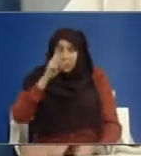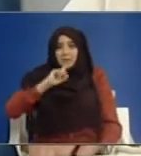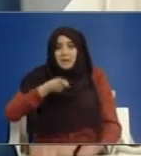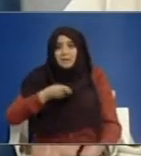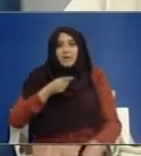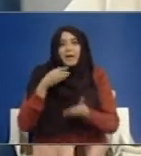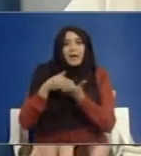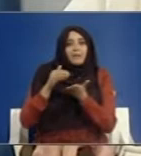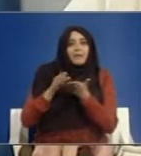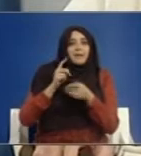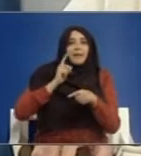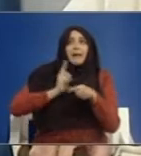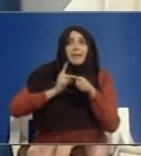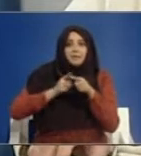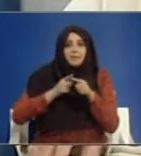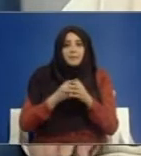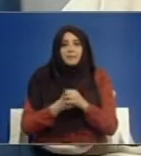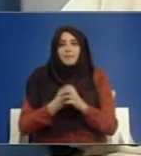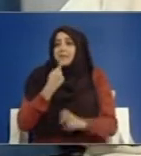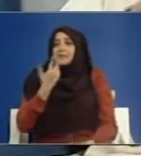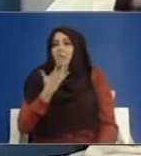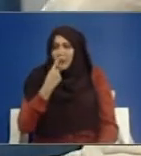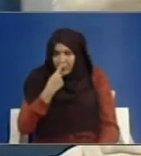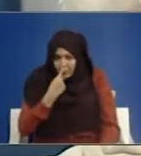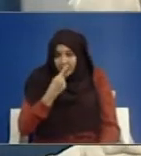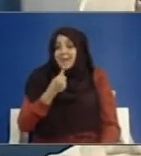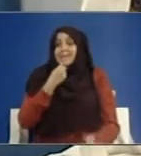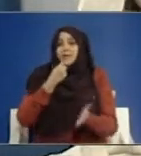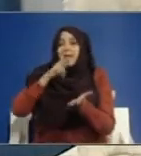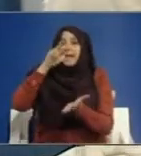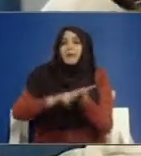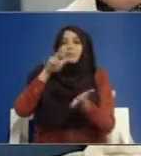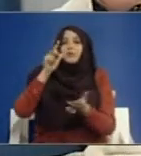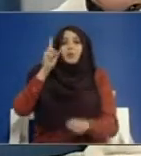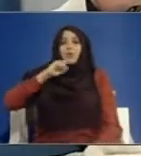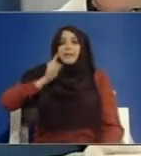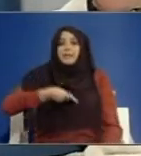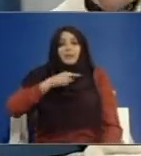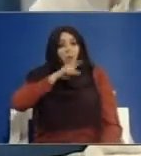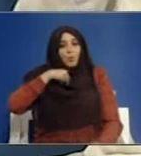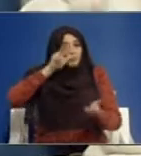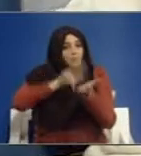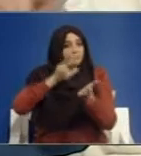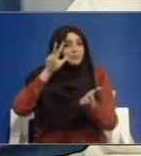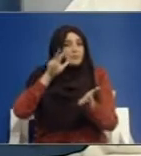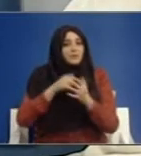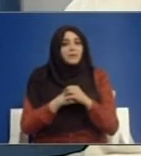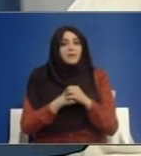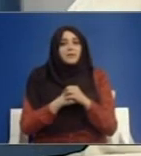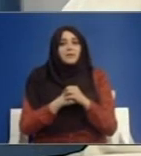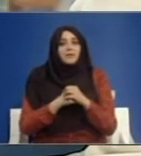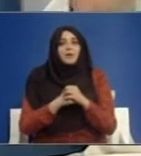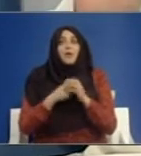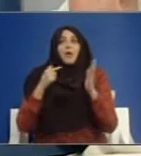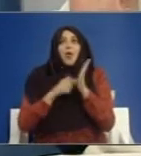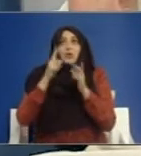واجتناب النهي. أن تمتثل، ما معنى أن تمتثل شيخنا؟ يعني أن تنفذ ما أمرت به. أيوة. وأن تترك ما نهيت